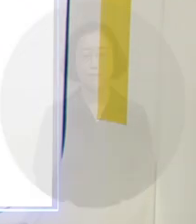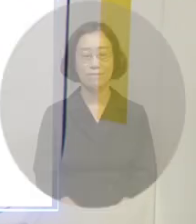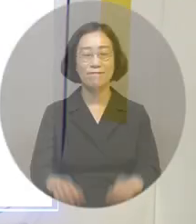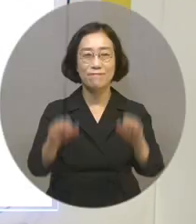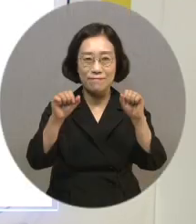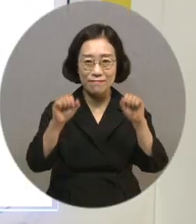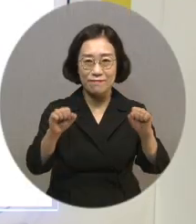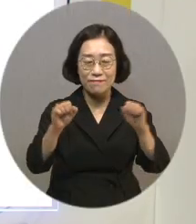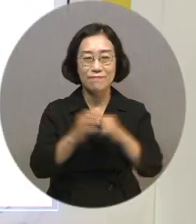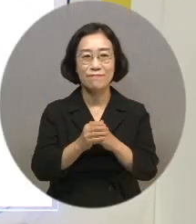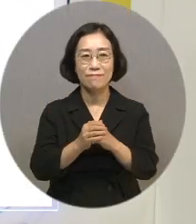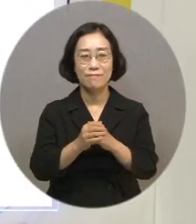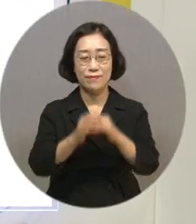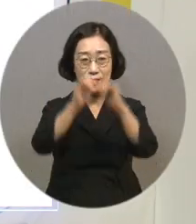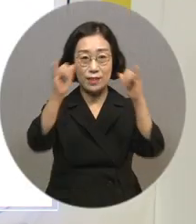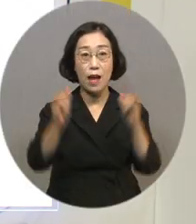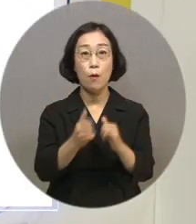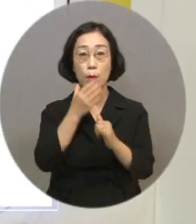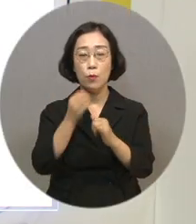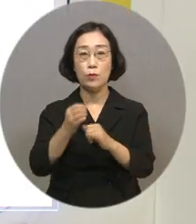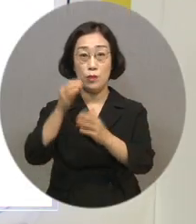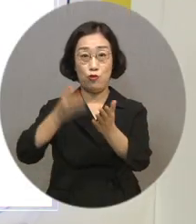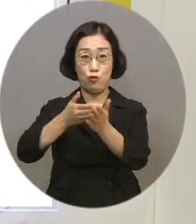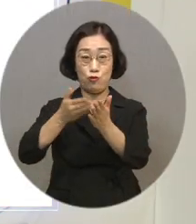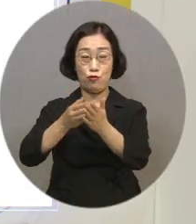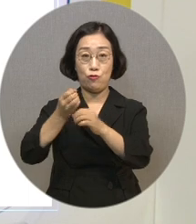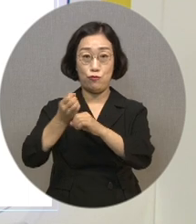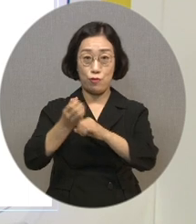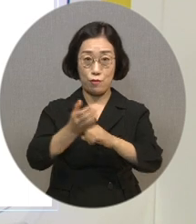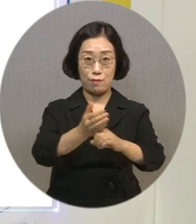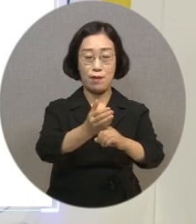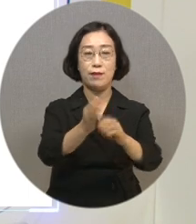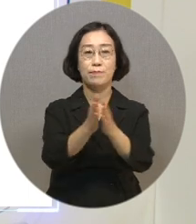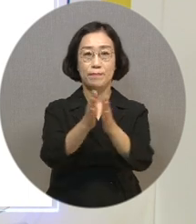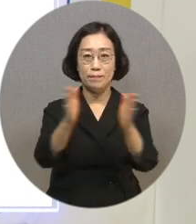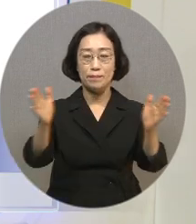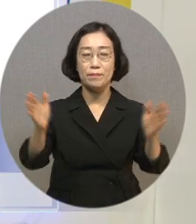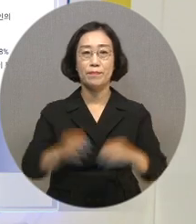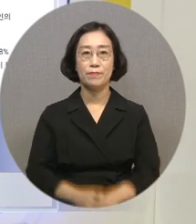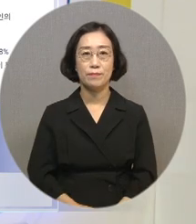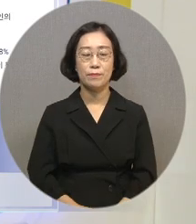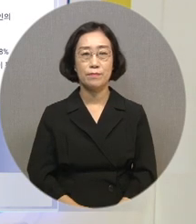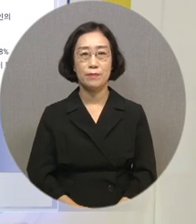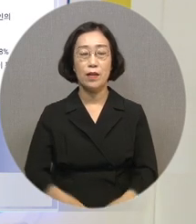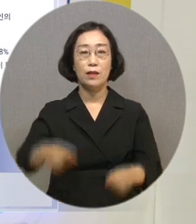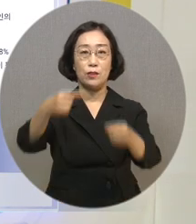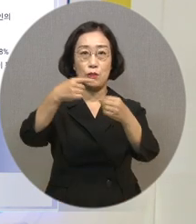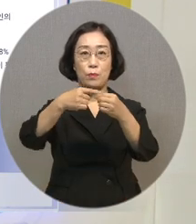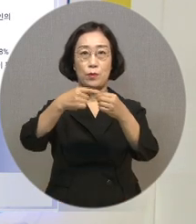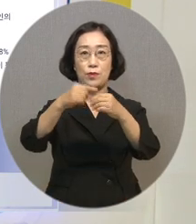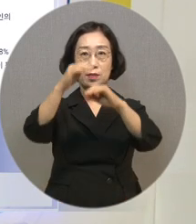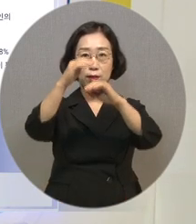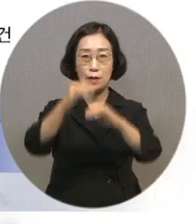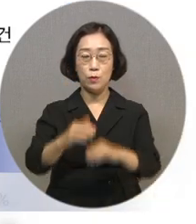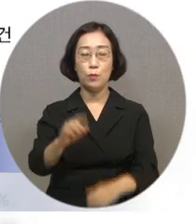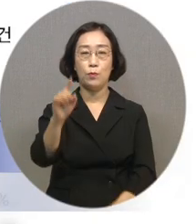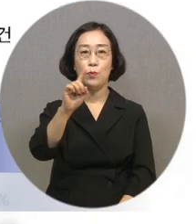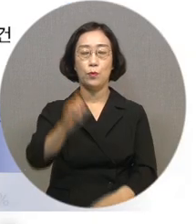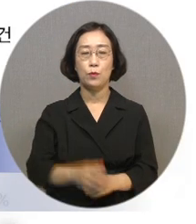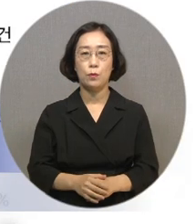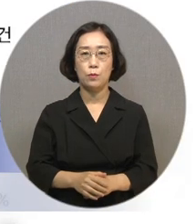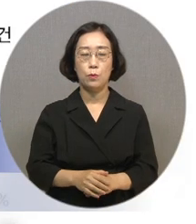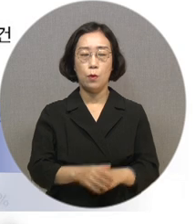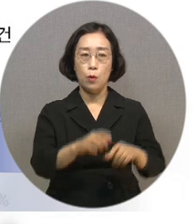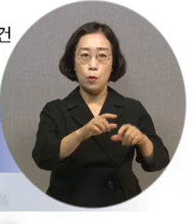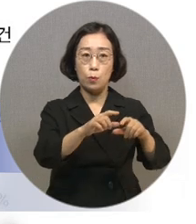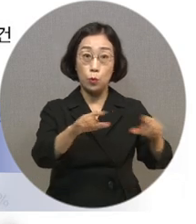안녕하세요 지금부터 웰페어 뉴스와 함께 사회복지의 이슈를 만나봅니다 오늘 첫 번째 소식입니다 아동